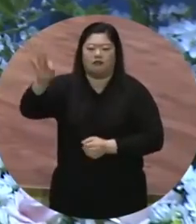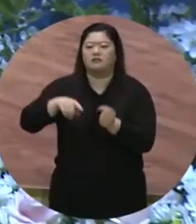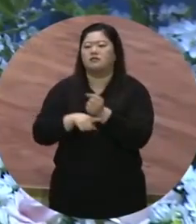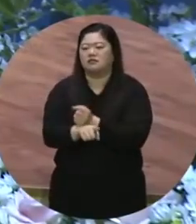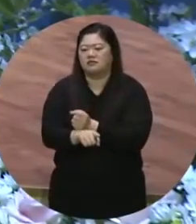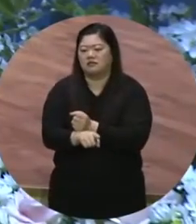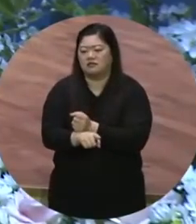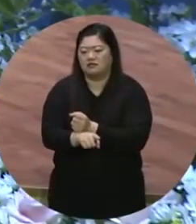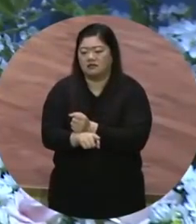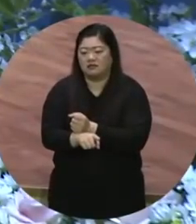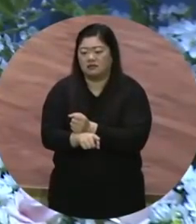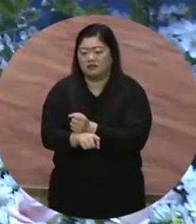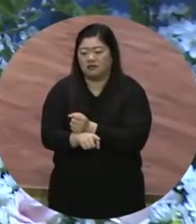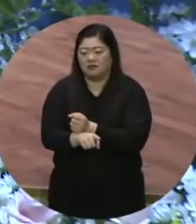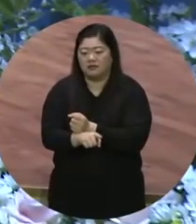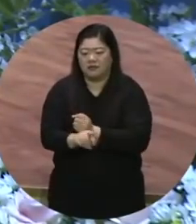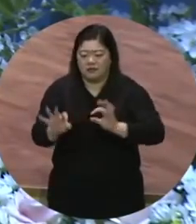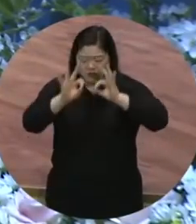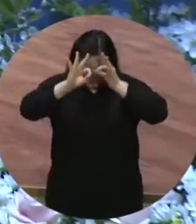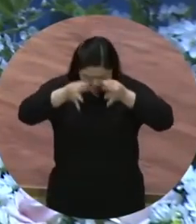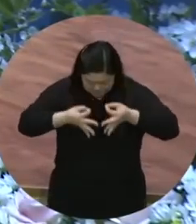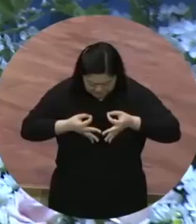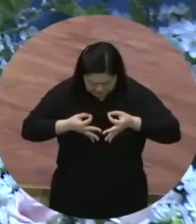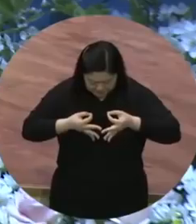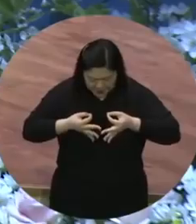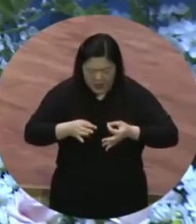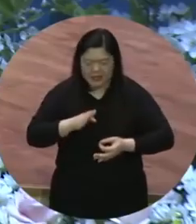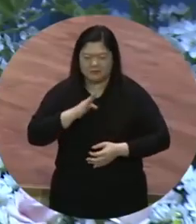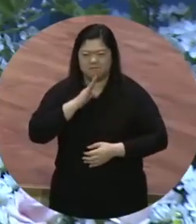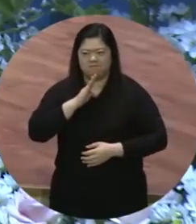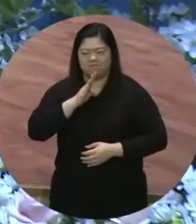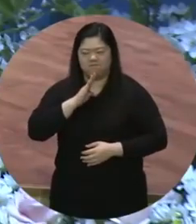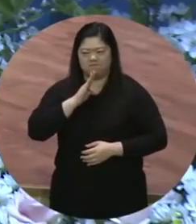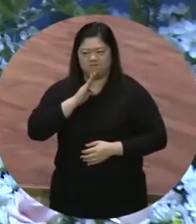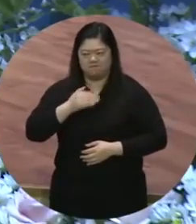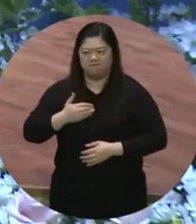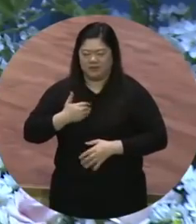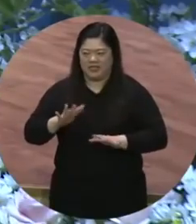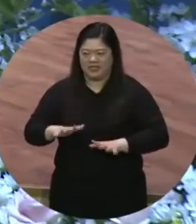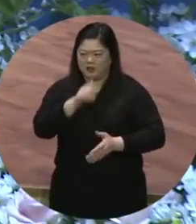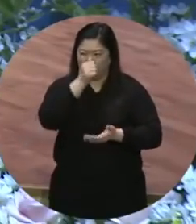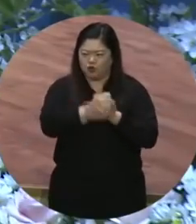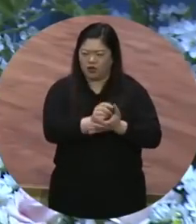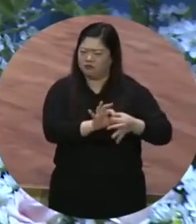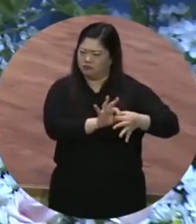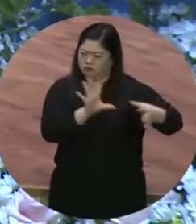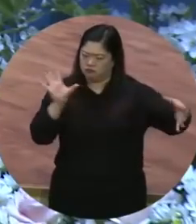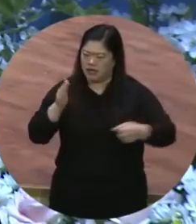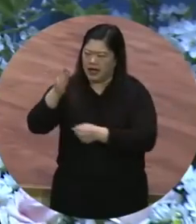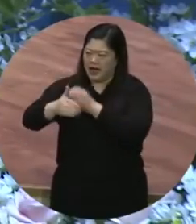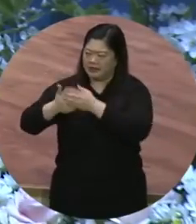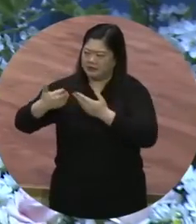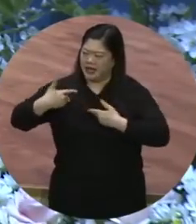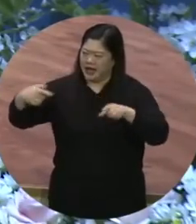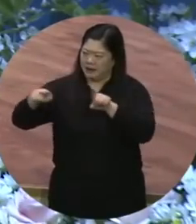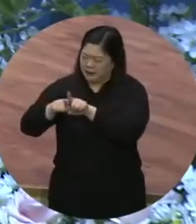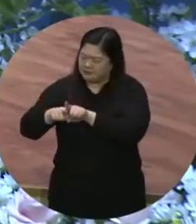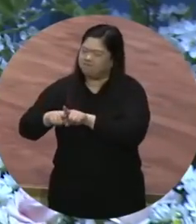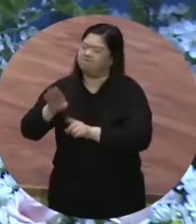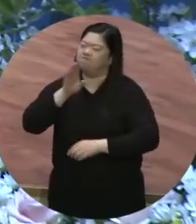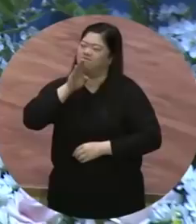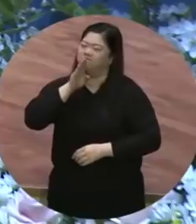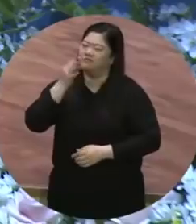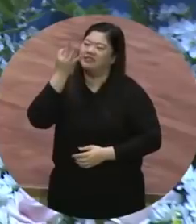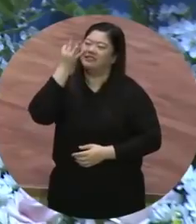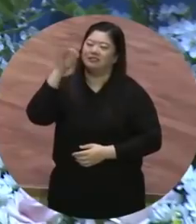무슨 말입니까? 자신을 좀 바라보라는 얘기예요. 죄에 대하여 살아가는 모습이 아니라 하나님의 나라를 위하여